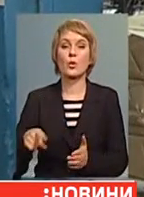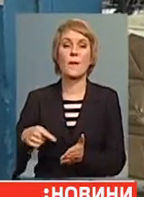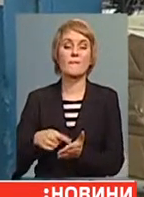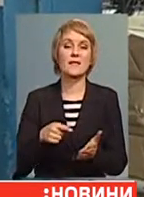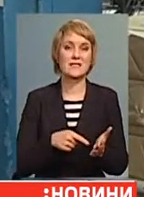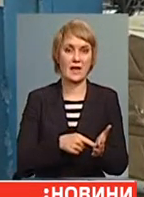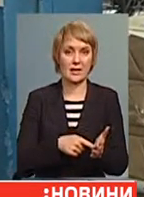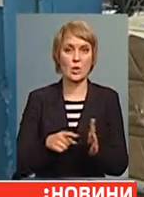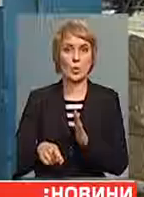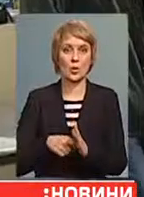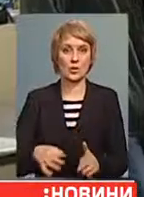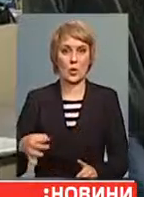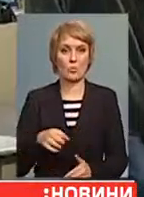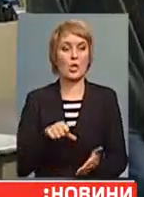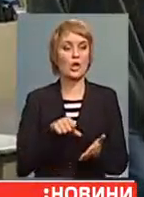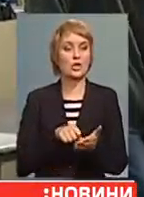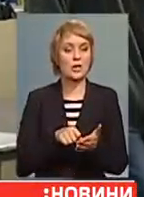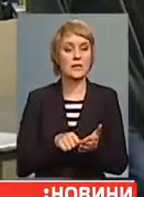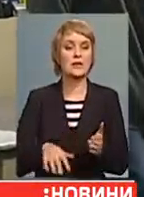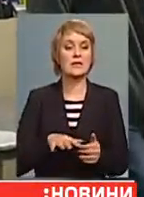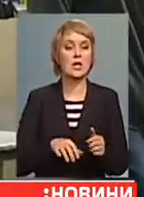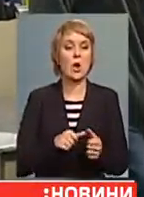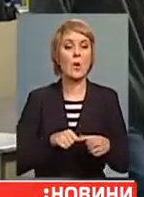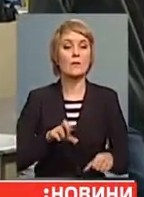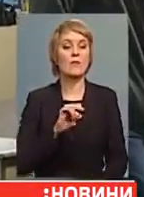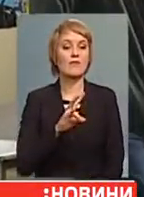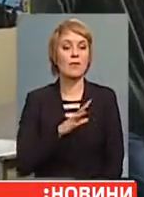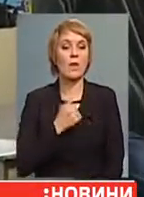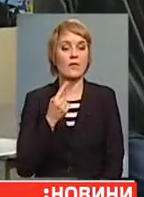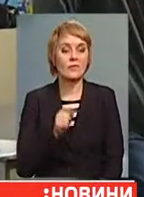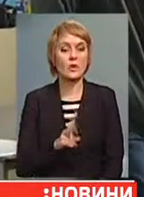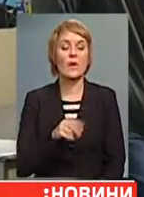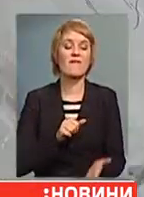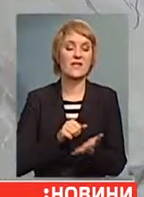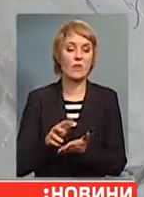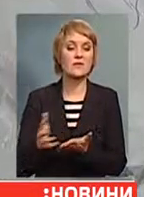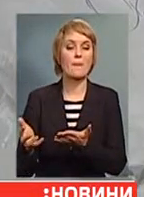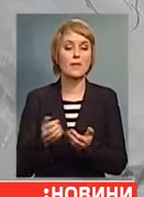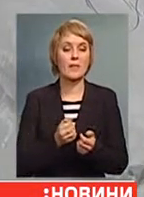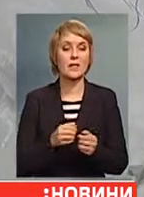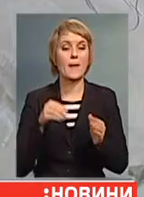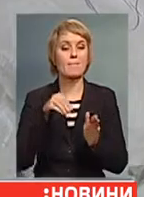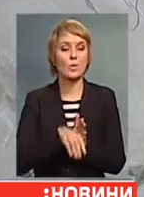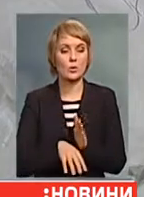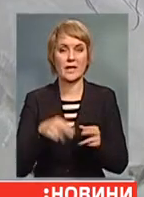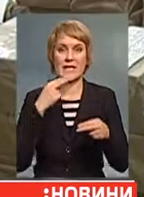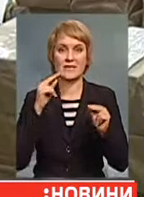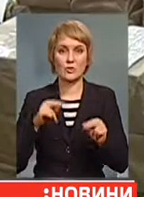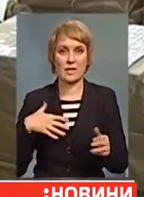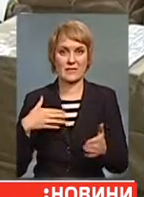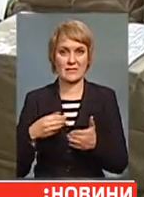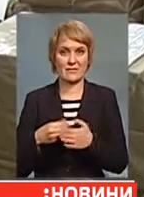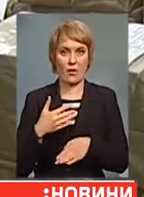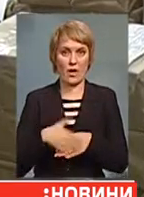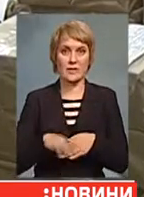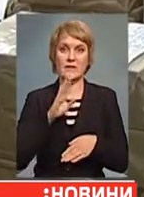територіальної виборчої комісії Маріуполя Яна Биваліна була однією з тих, хто відмовився приймати бюлетені. Звинувачення на свою